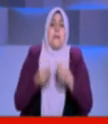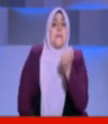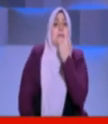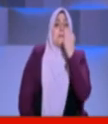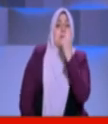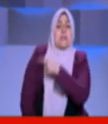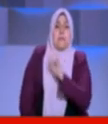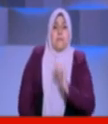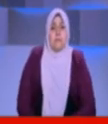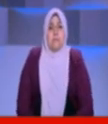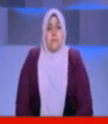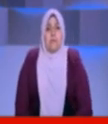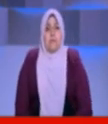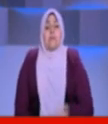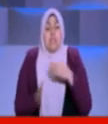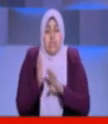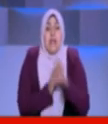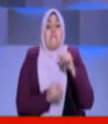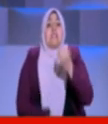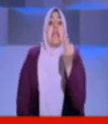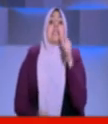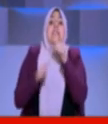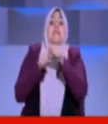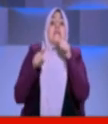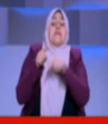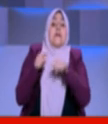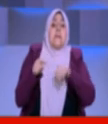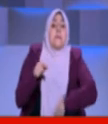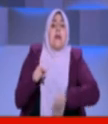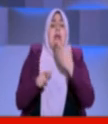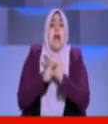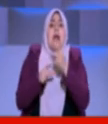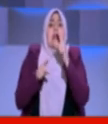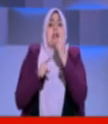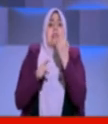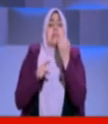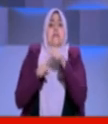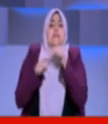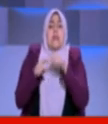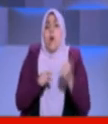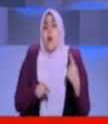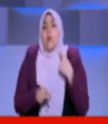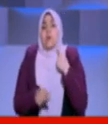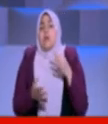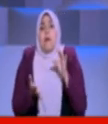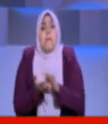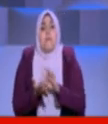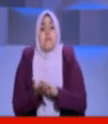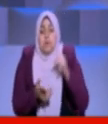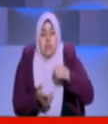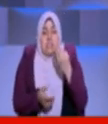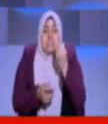مرتباتهم لنسبة تصل إلى 30% حتى لا تتعرض أنديتهم للخسائر المالية وحتى ولو